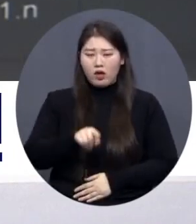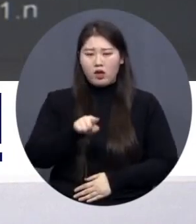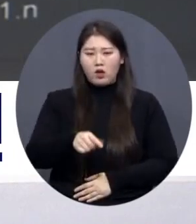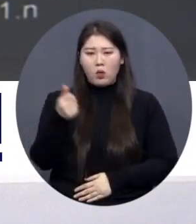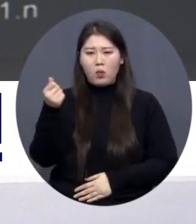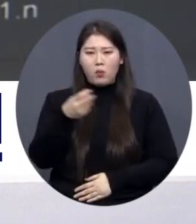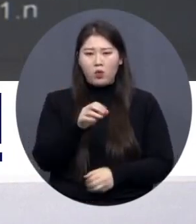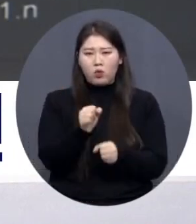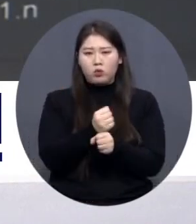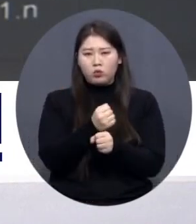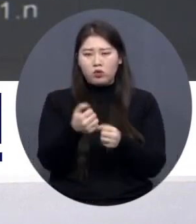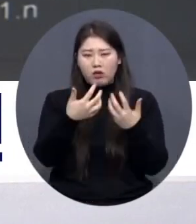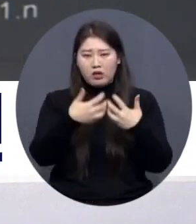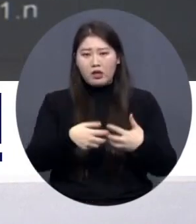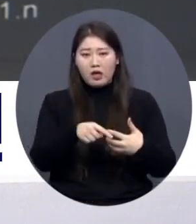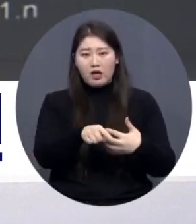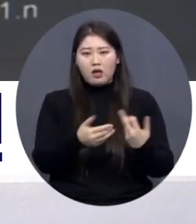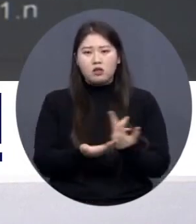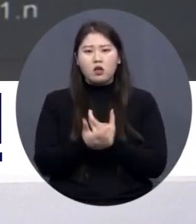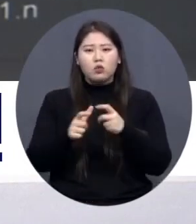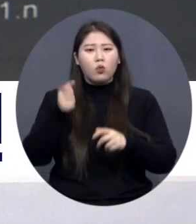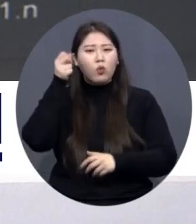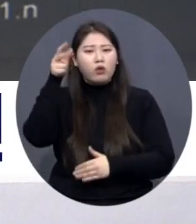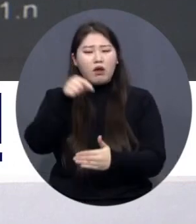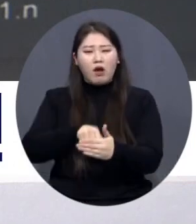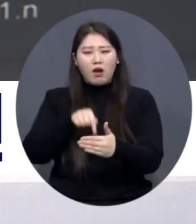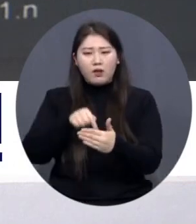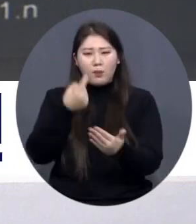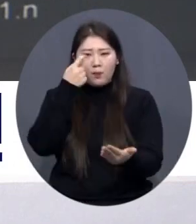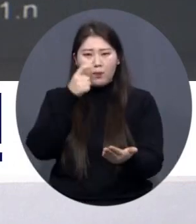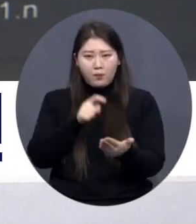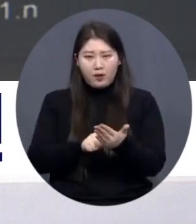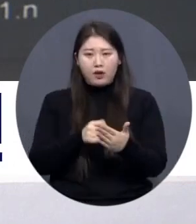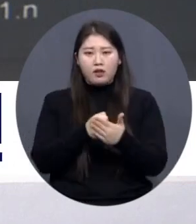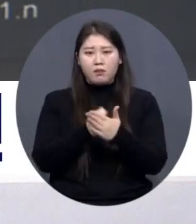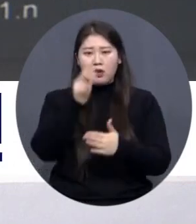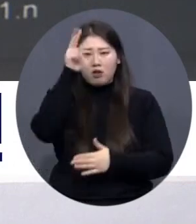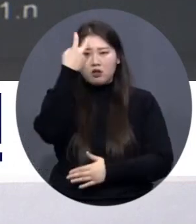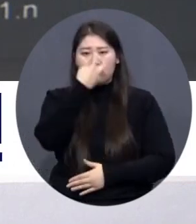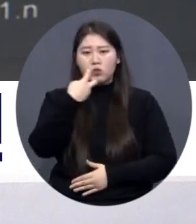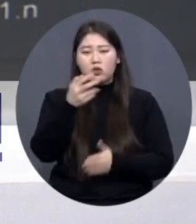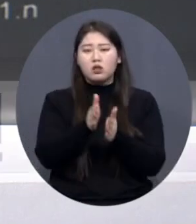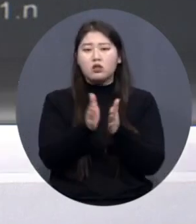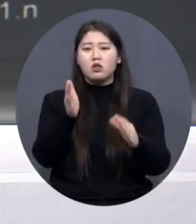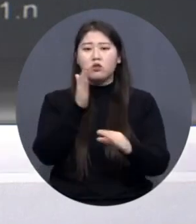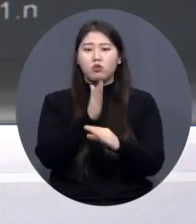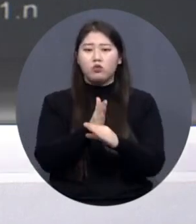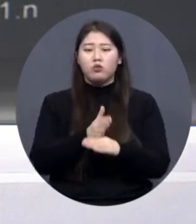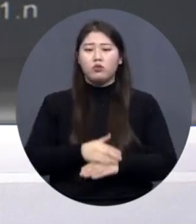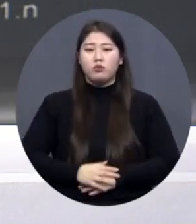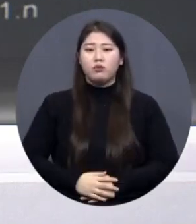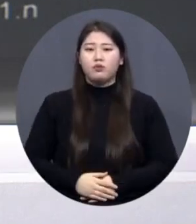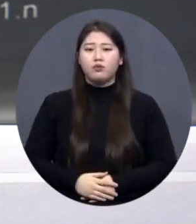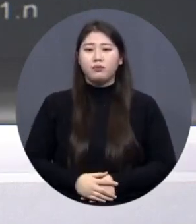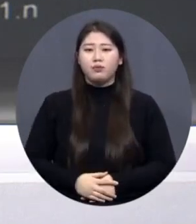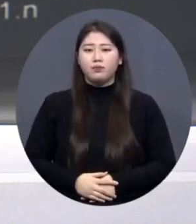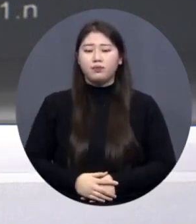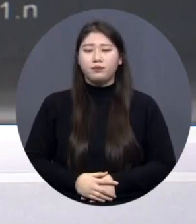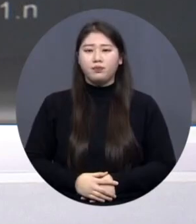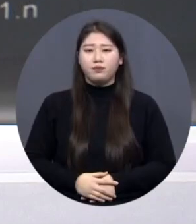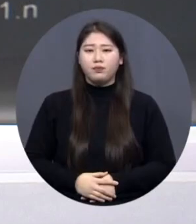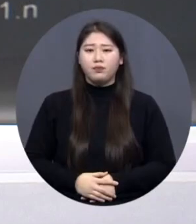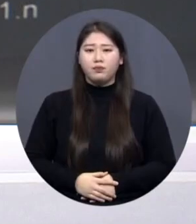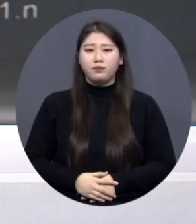번호 조작 중계기가이 제주의 호텔에서 이따라 발견돼 경찰이 수사에 나섰습니다 이따금 기자가 보도입니다